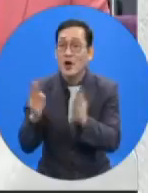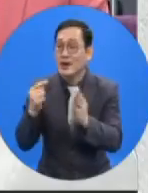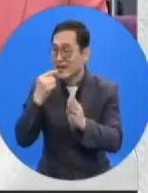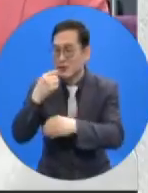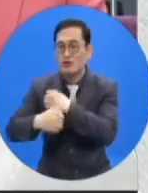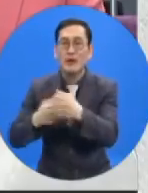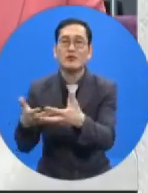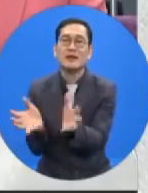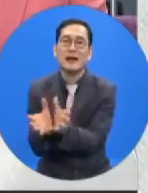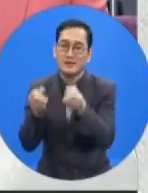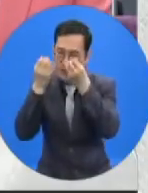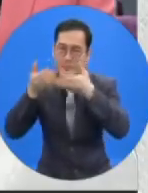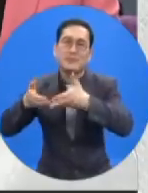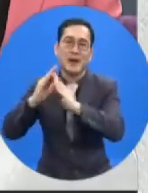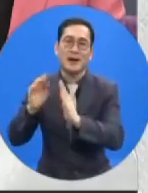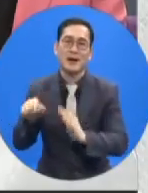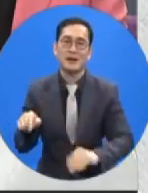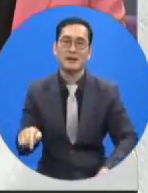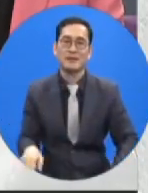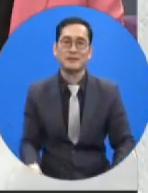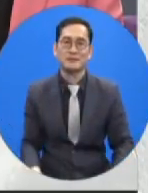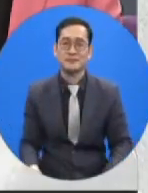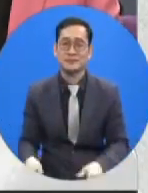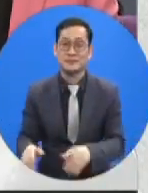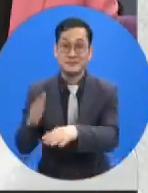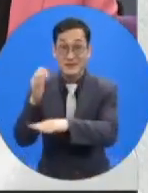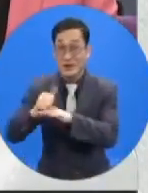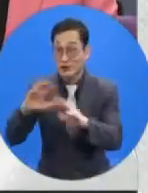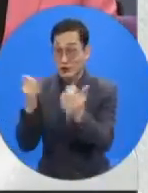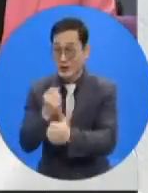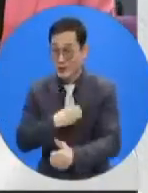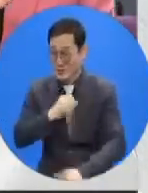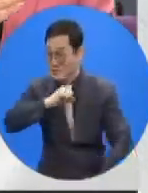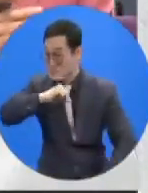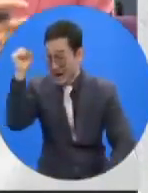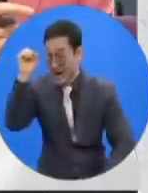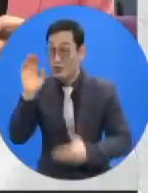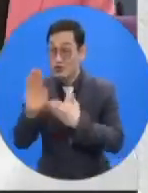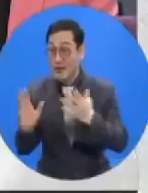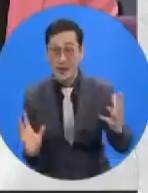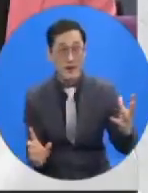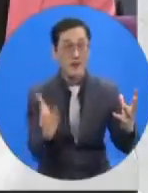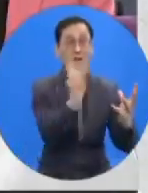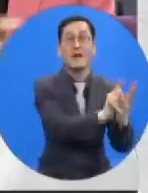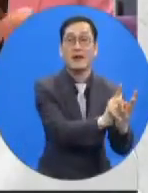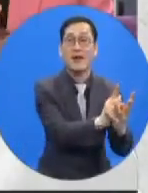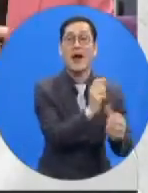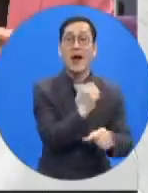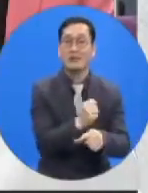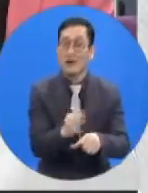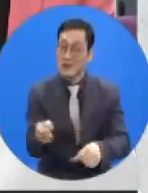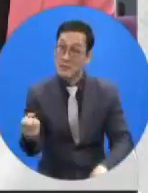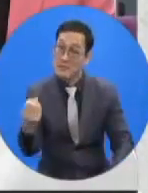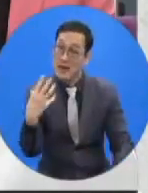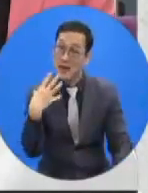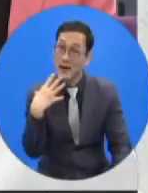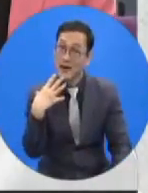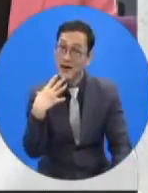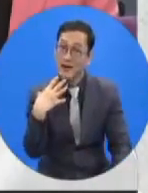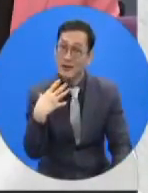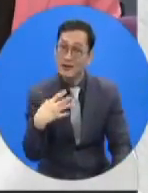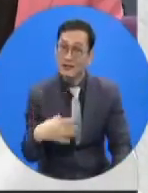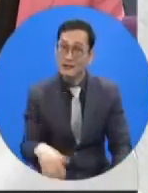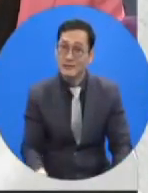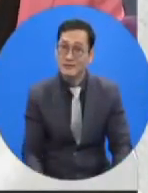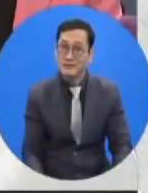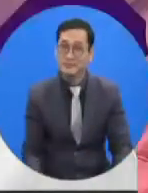나중에는 뭐 연대한다라는 얘기가 지금 뭐 들고 있잖아요. 그거는 사실이 아니라는 거를 네, 지금 다시 한번 명확하게 말씀을